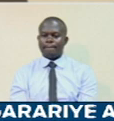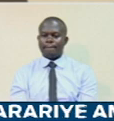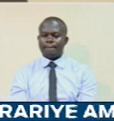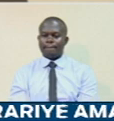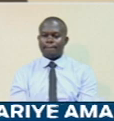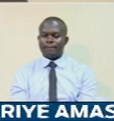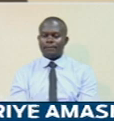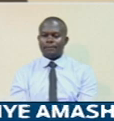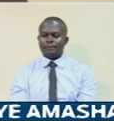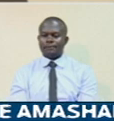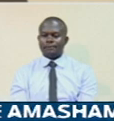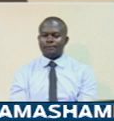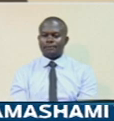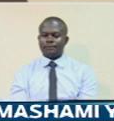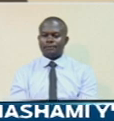nzitizi.